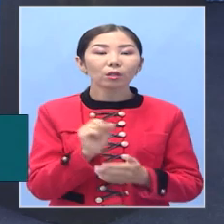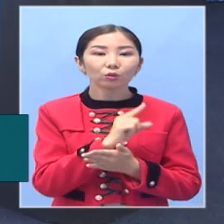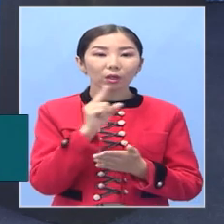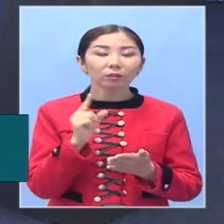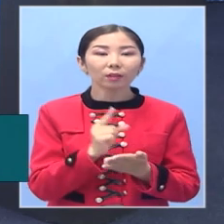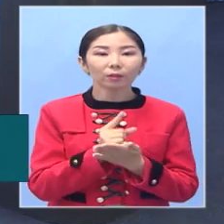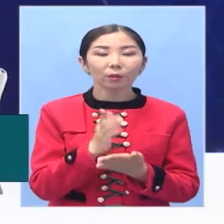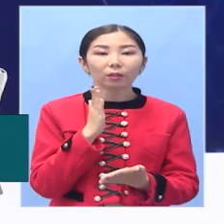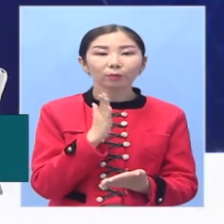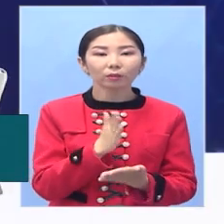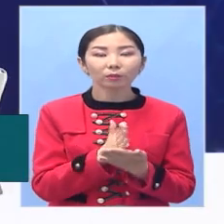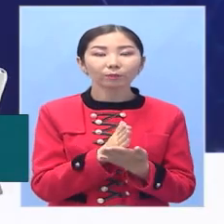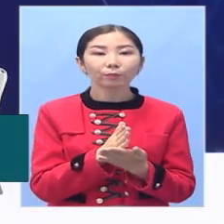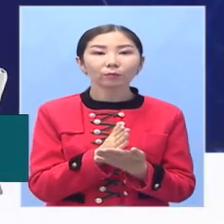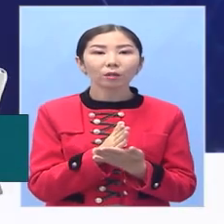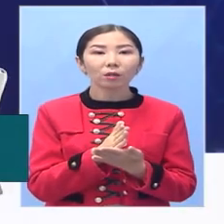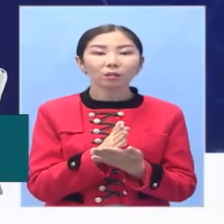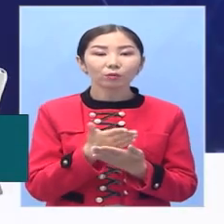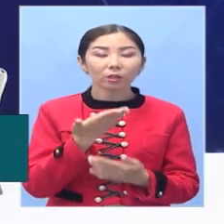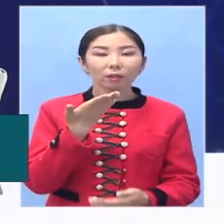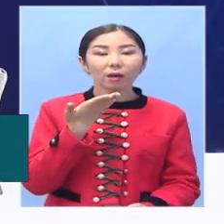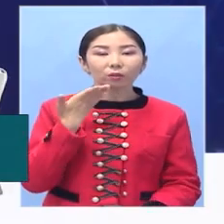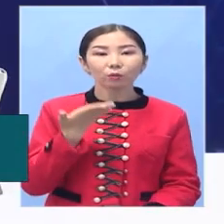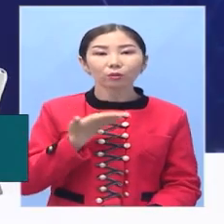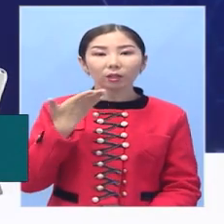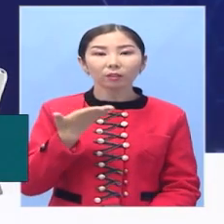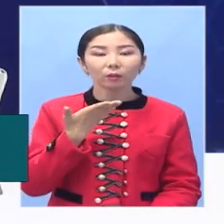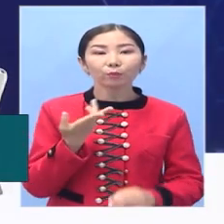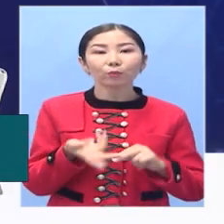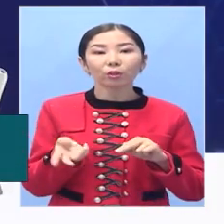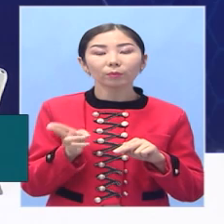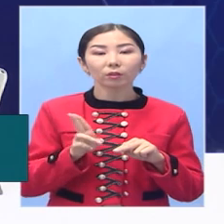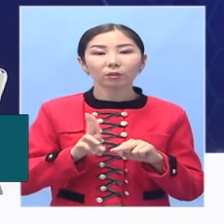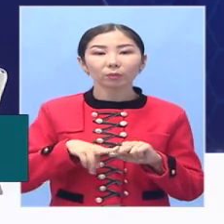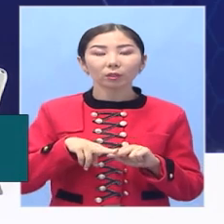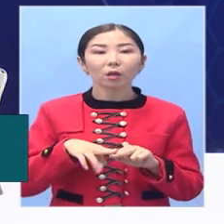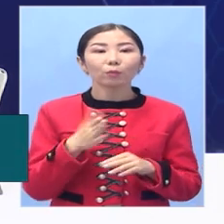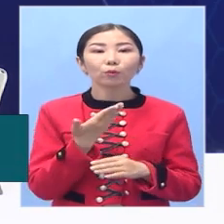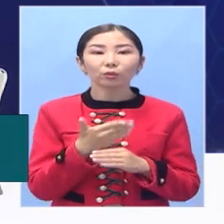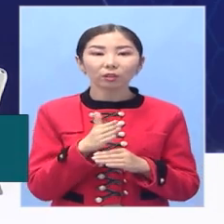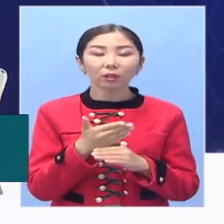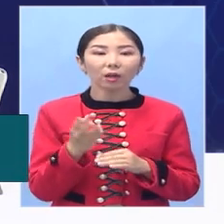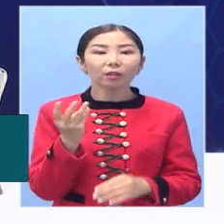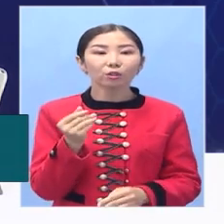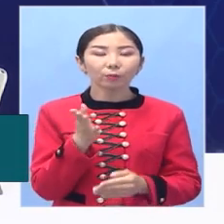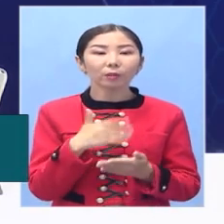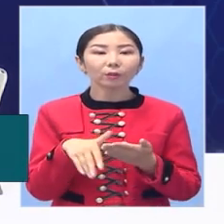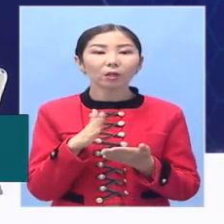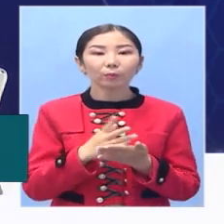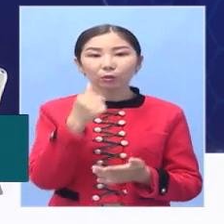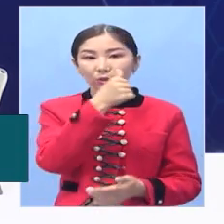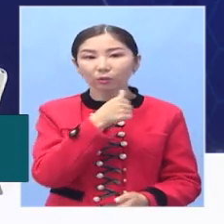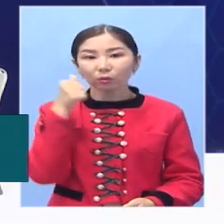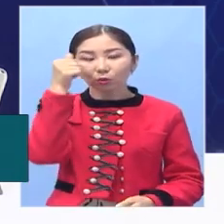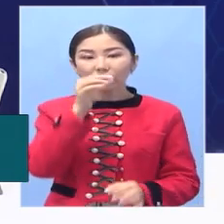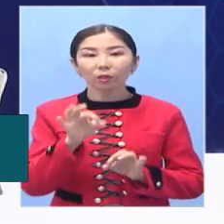келе жатыр. Енді жаңа айтып отырғандай, бұлған арнайы бөлінетін қаржы болады. Бір жыл бұрын жаңағы